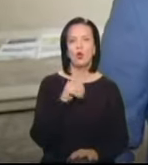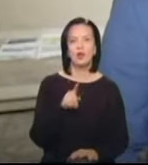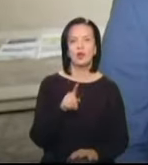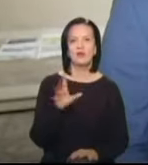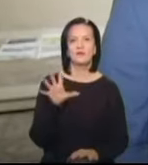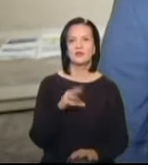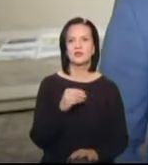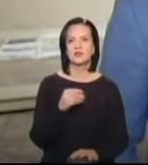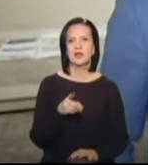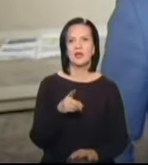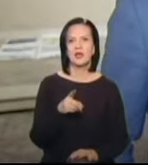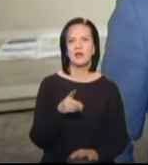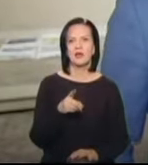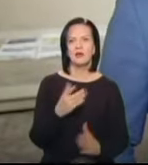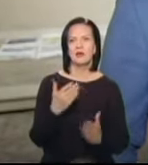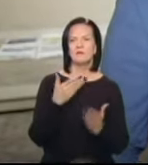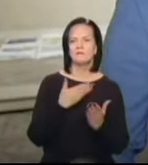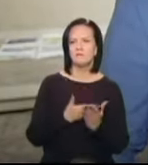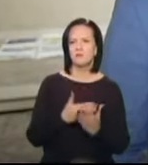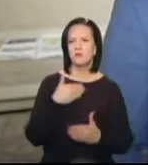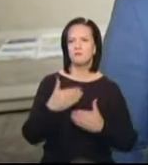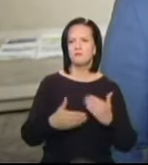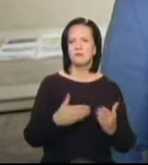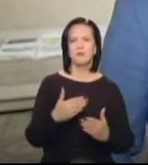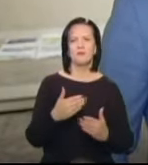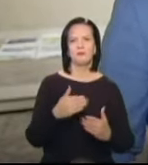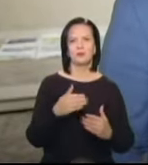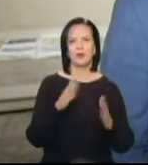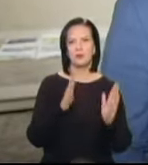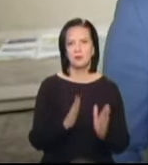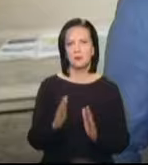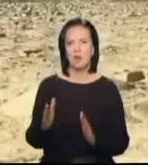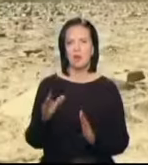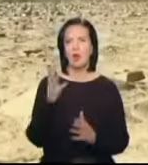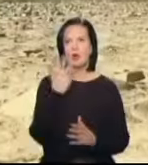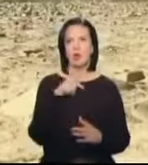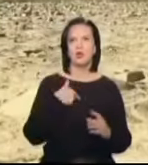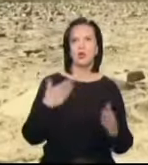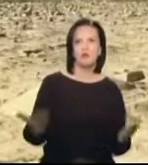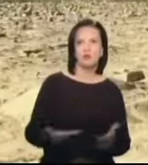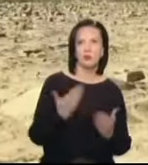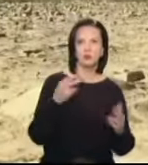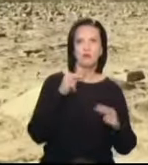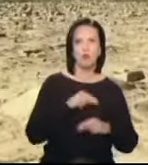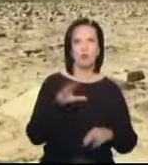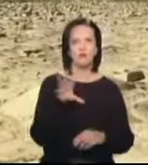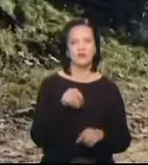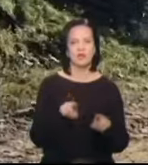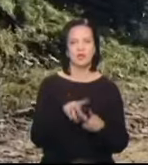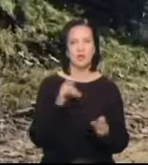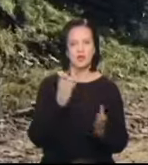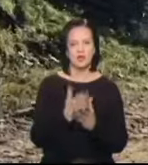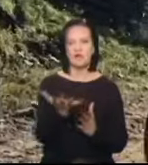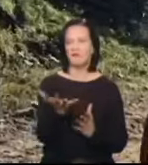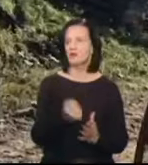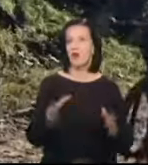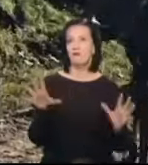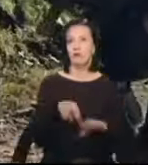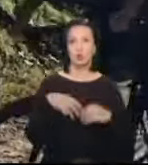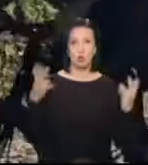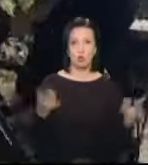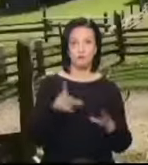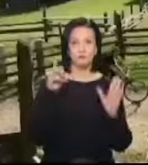в русі, в динаміці, а коли я працюю з натури, все так і є. Взяв саме необхідне і вирішив. Я